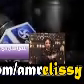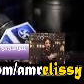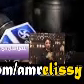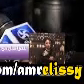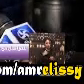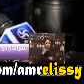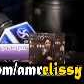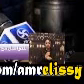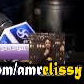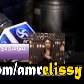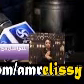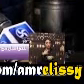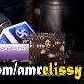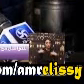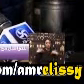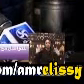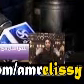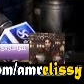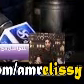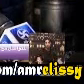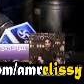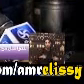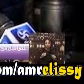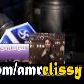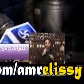تعبان،